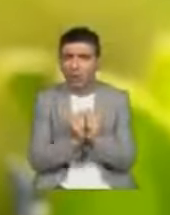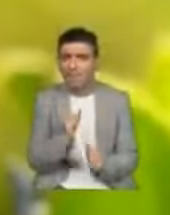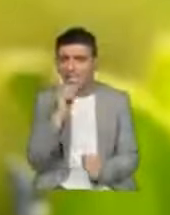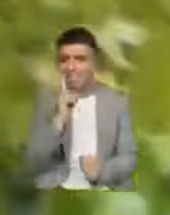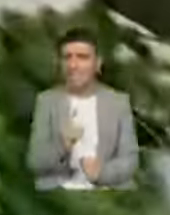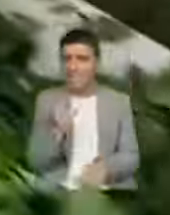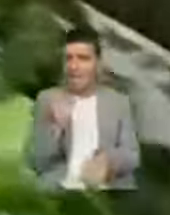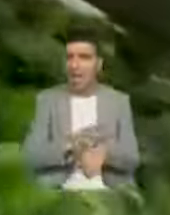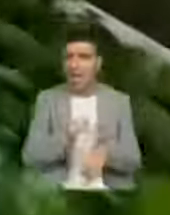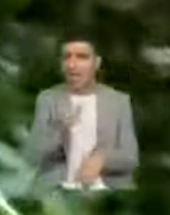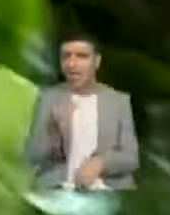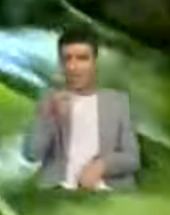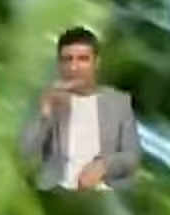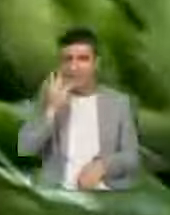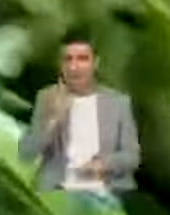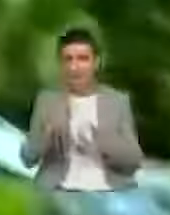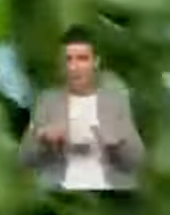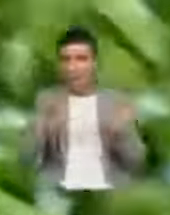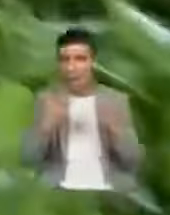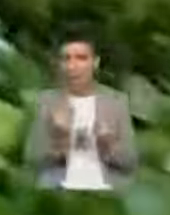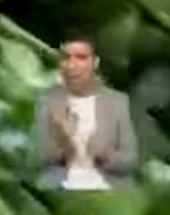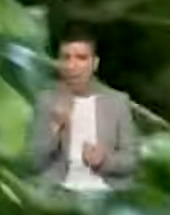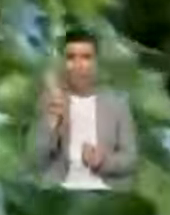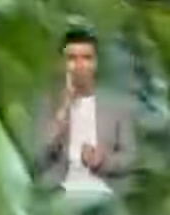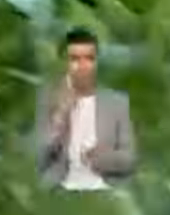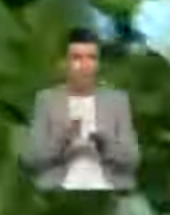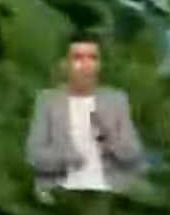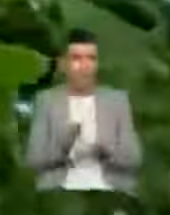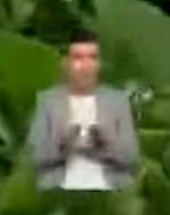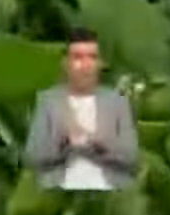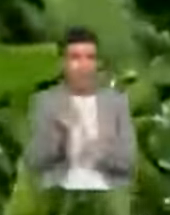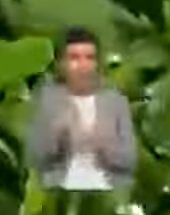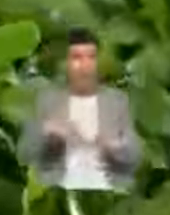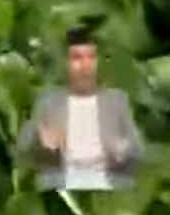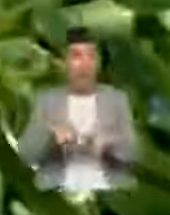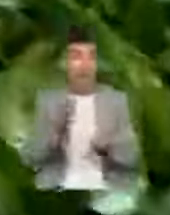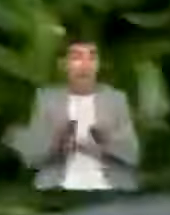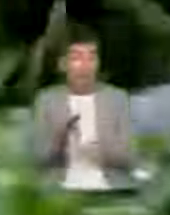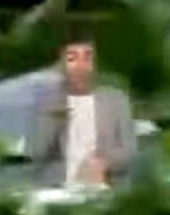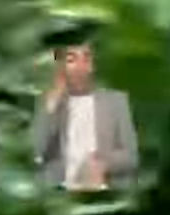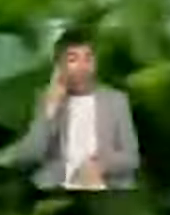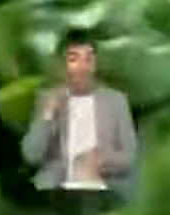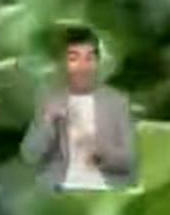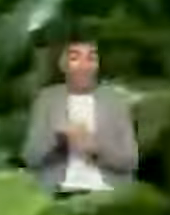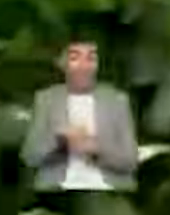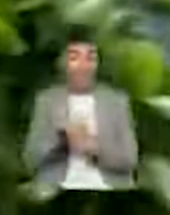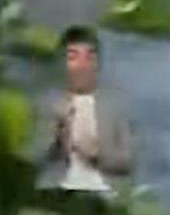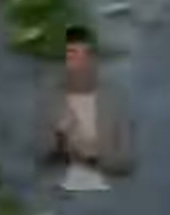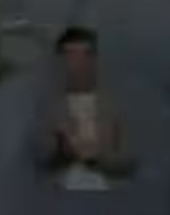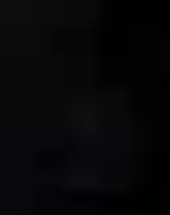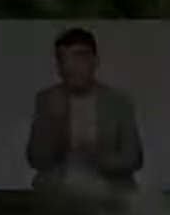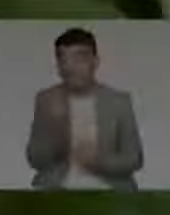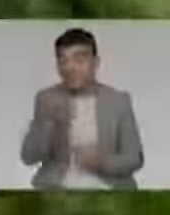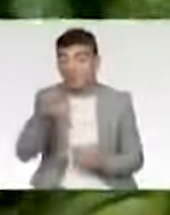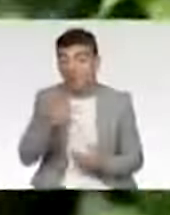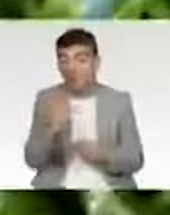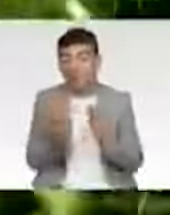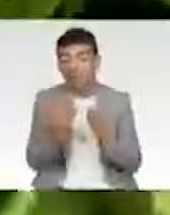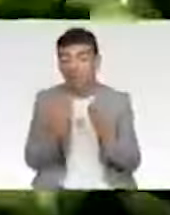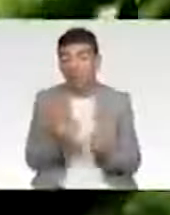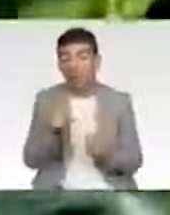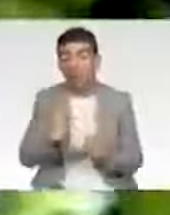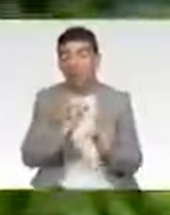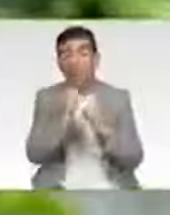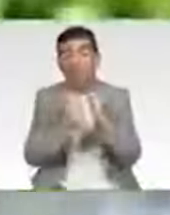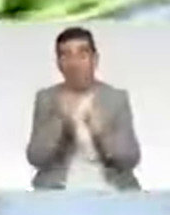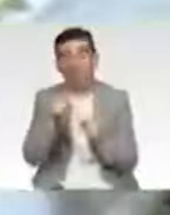ilk andan tüketime hazır geldiği son aşamaya kadar tüm aşamalarını öğrenmek için Şevket... Nasıl olur? Burada bu